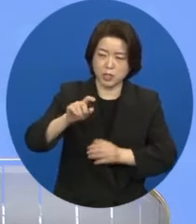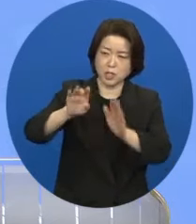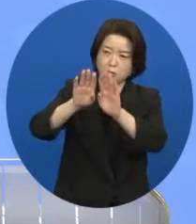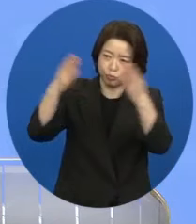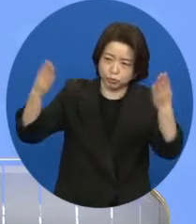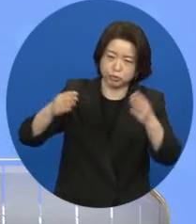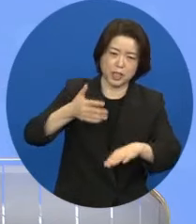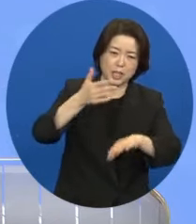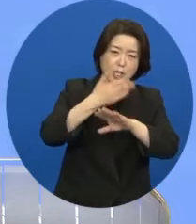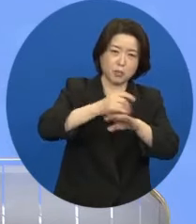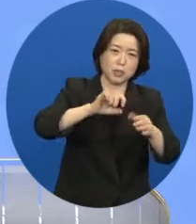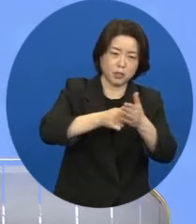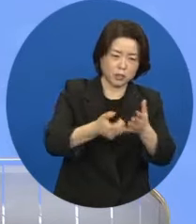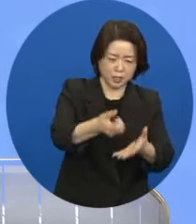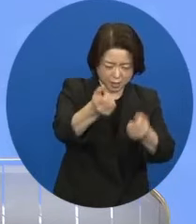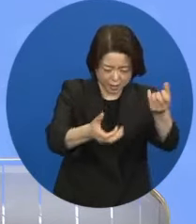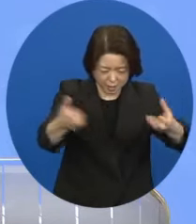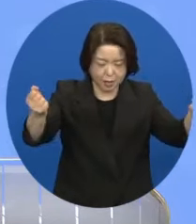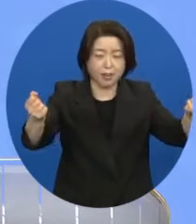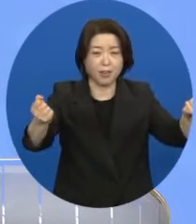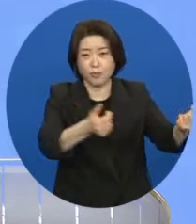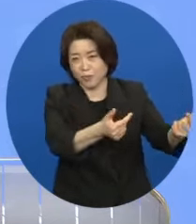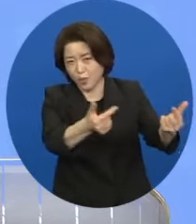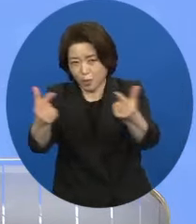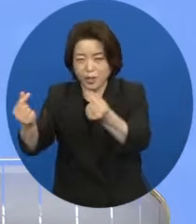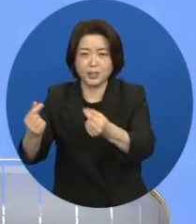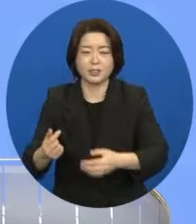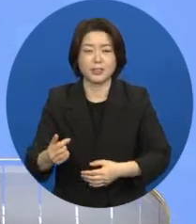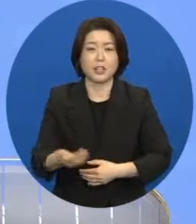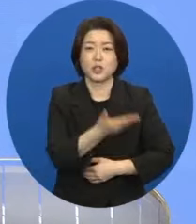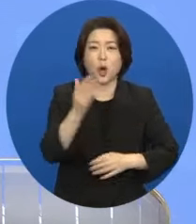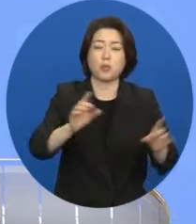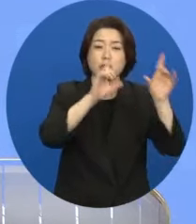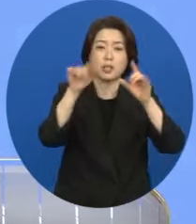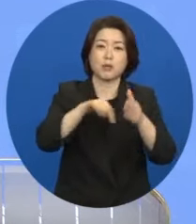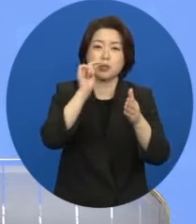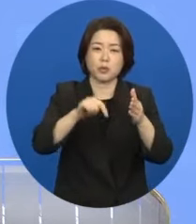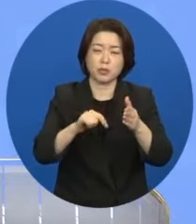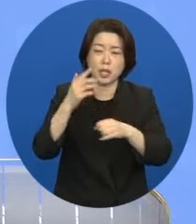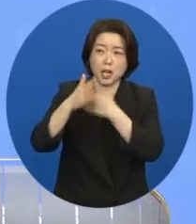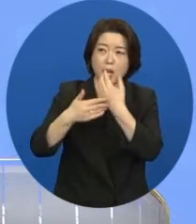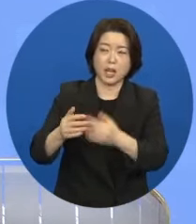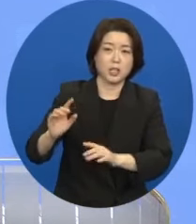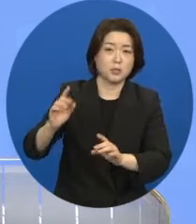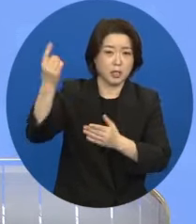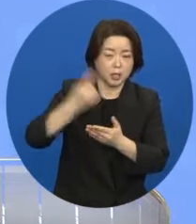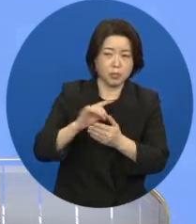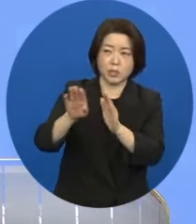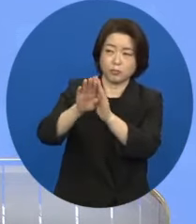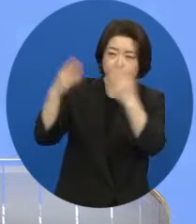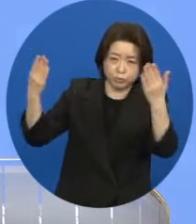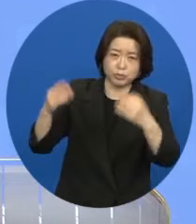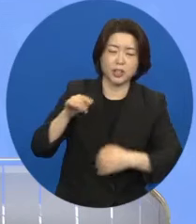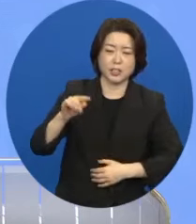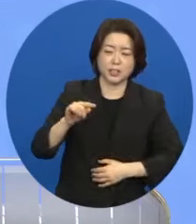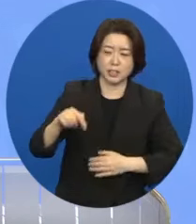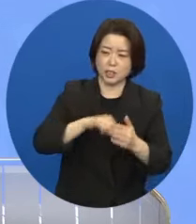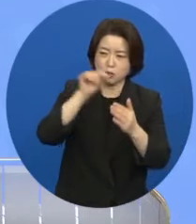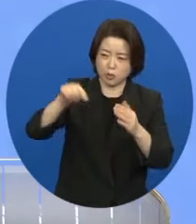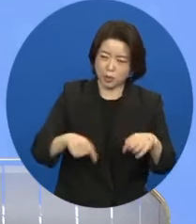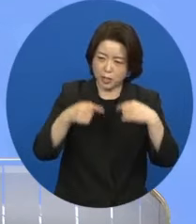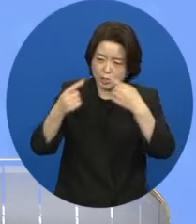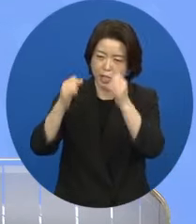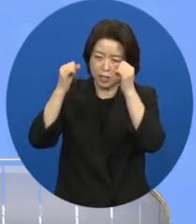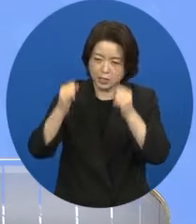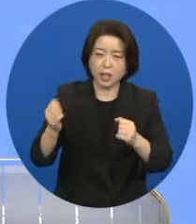감사의 열쇠를 다 받아가시고 여러분들의 삶에서 하나님 임재의 문을 열고 그 임재 가운데 머물며 살아가는